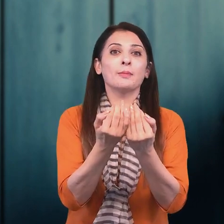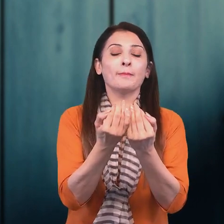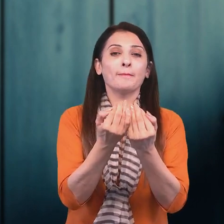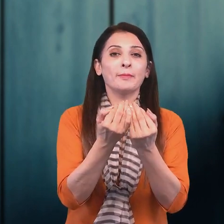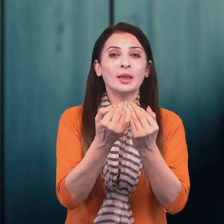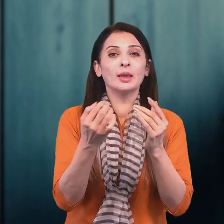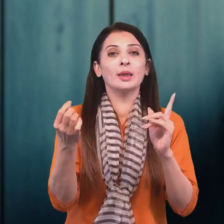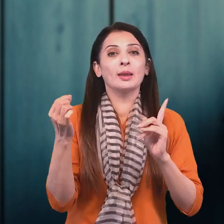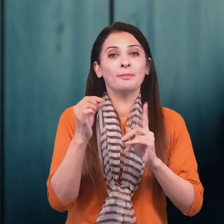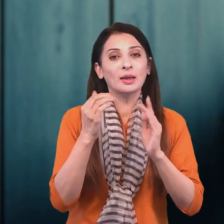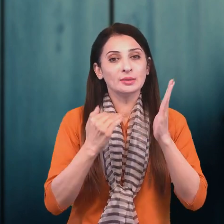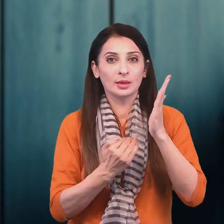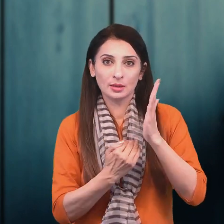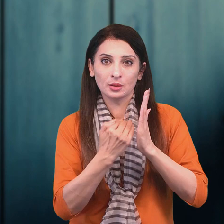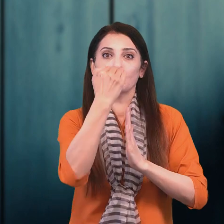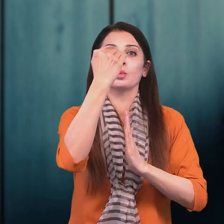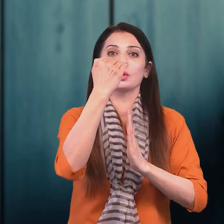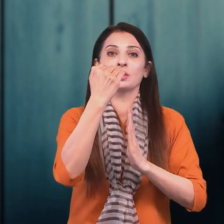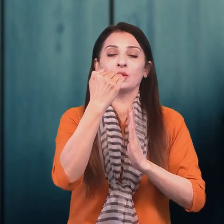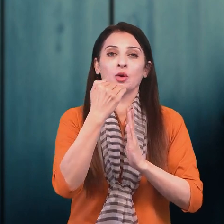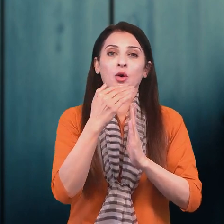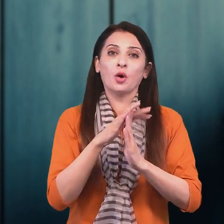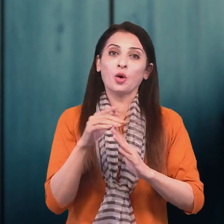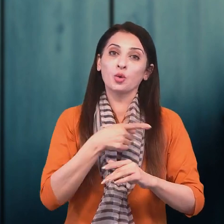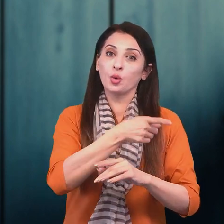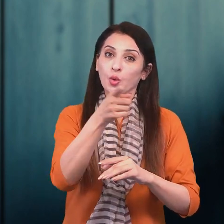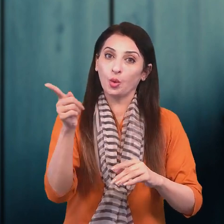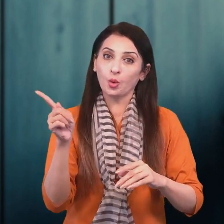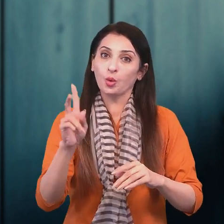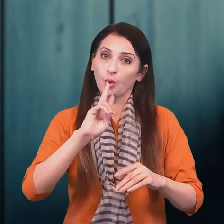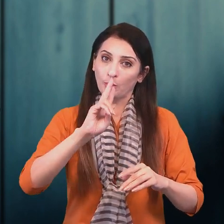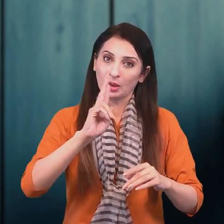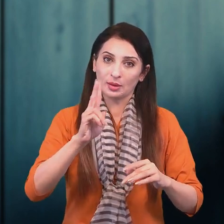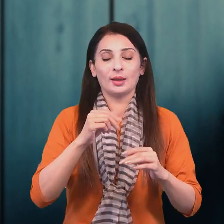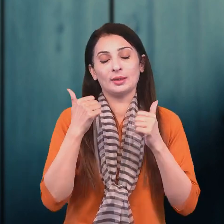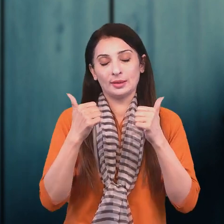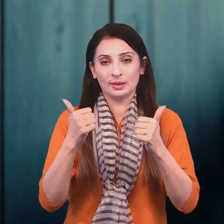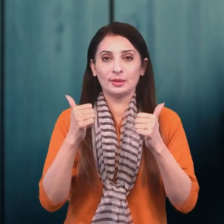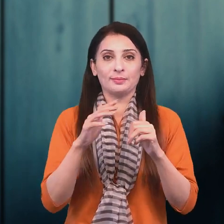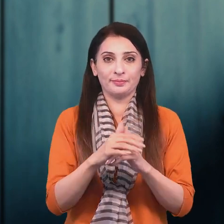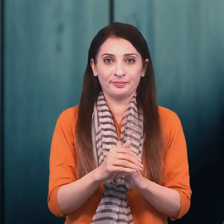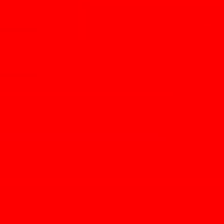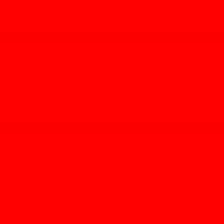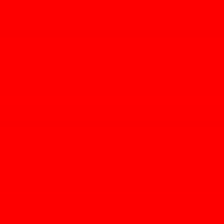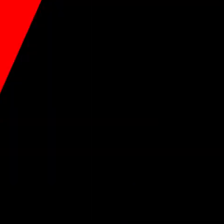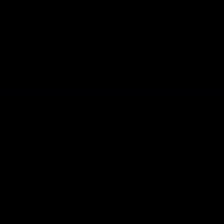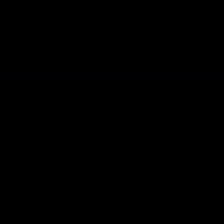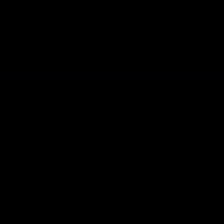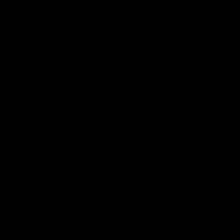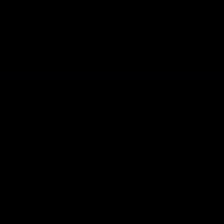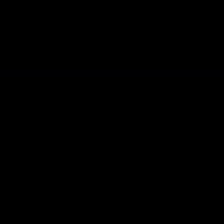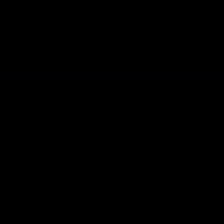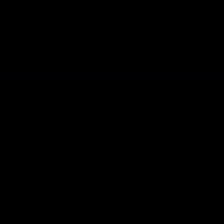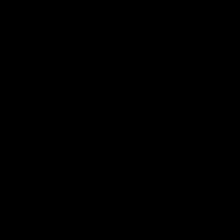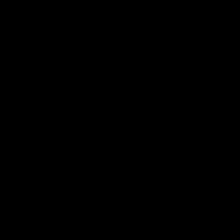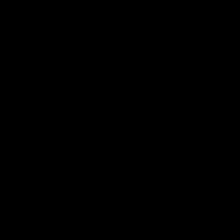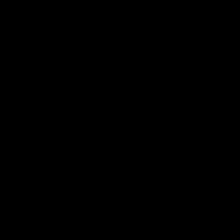دنیا میں پاکستان کا نام لے کر اقوام عالم میں داستان فراست سنہری لفظوں میں لکھیں گے.